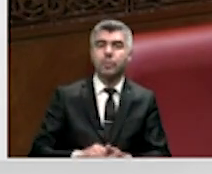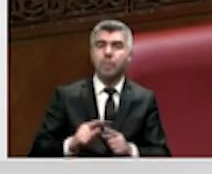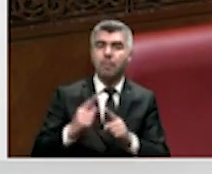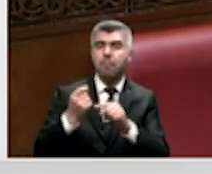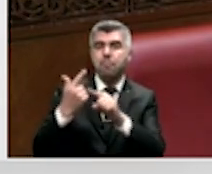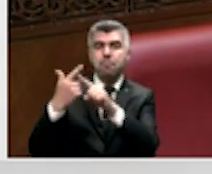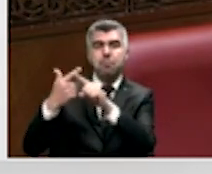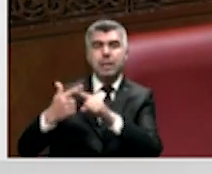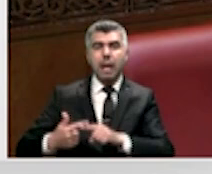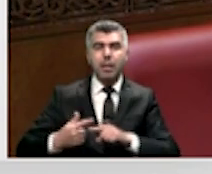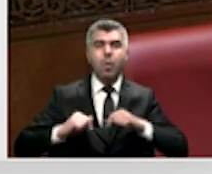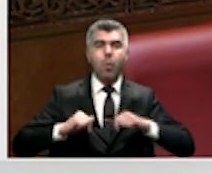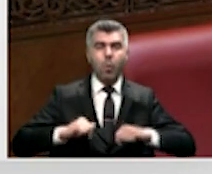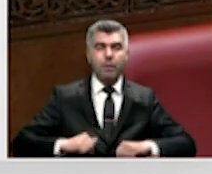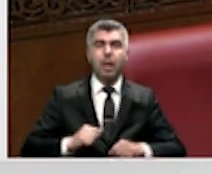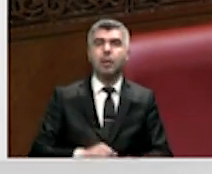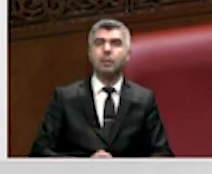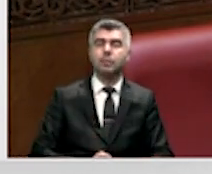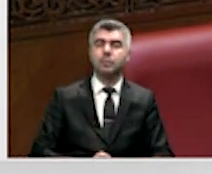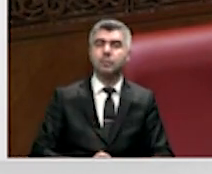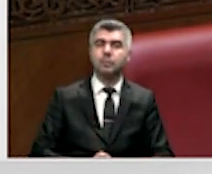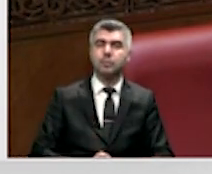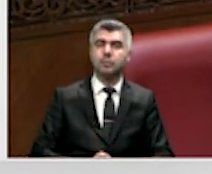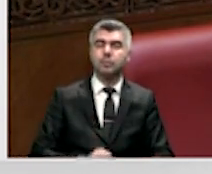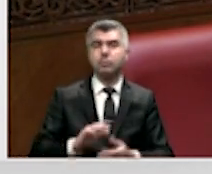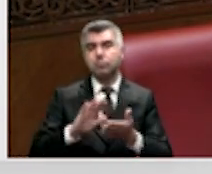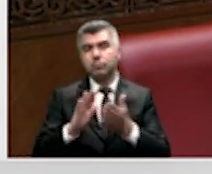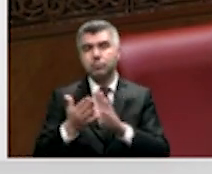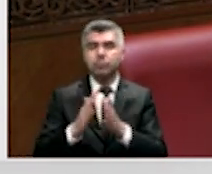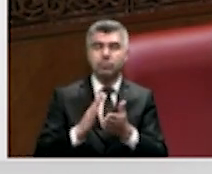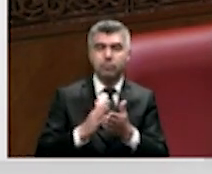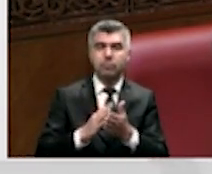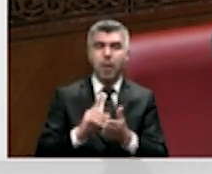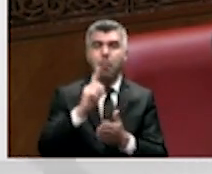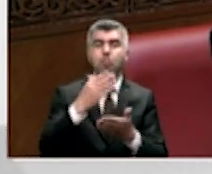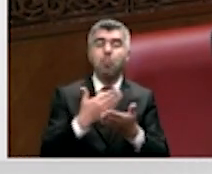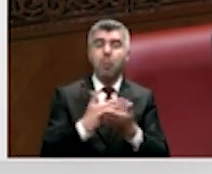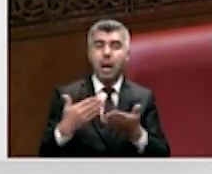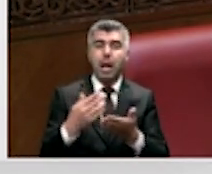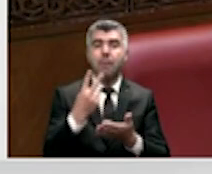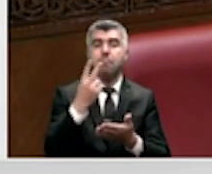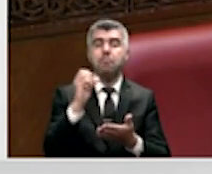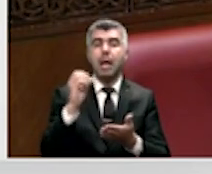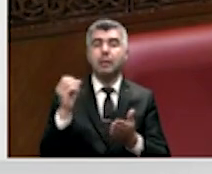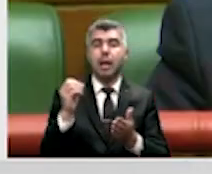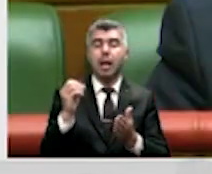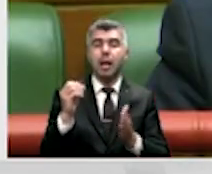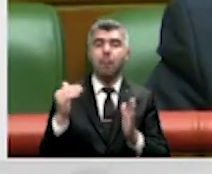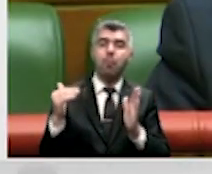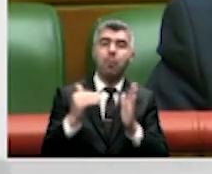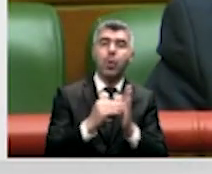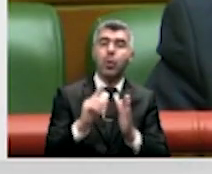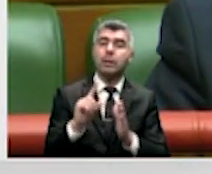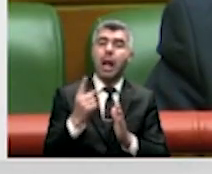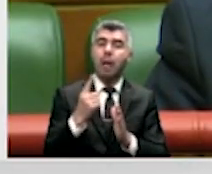الميزانيه ديال الوزاره تم تخصيص تقريبا واحد مليار و200 مليون درهم لهذا